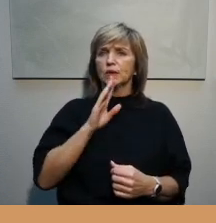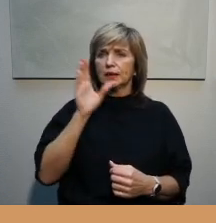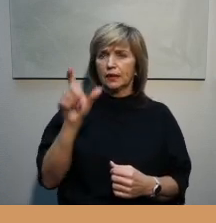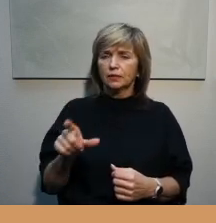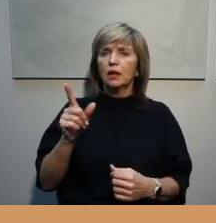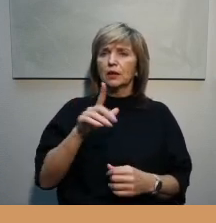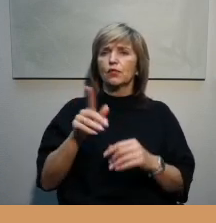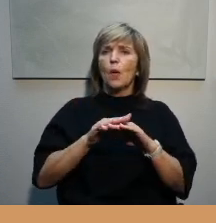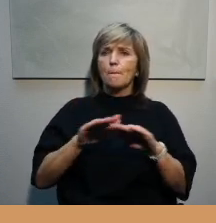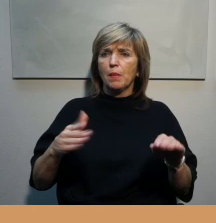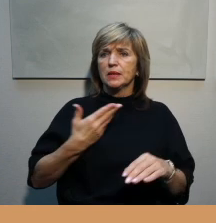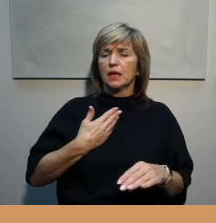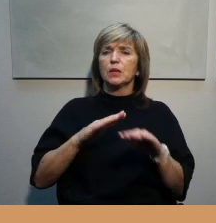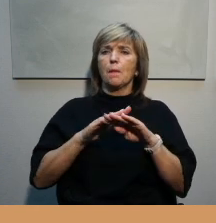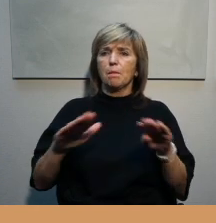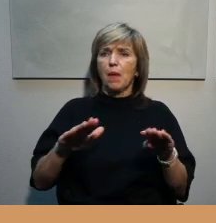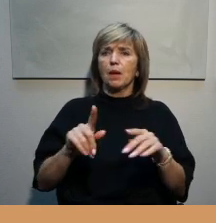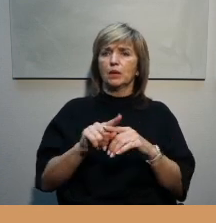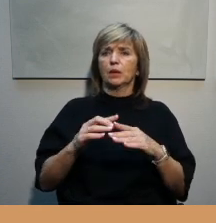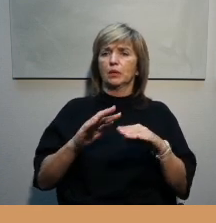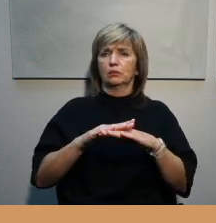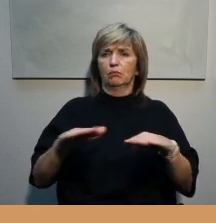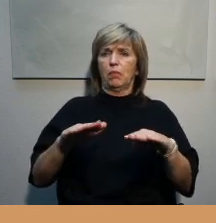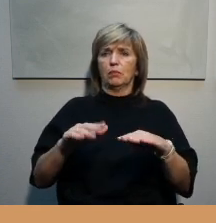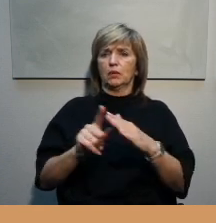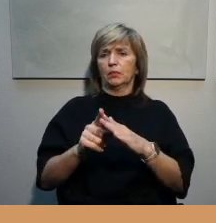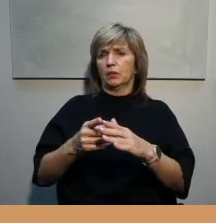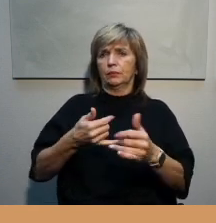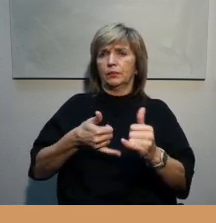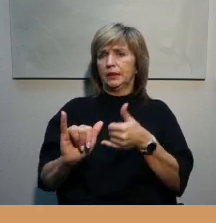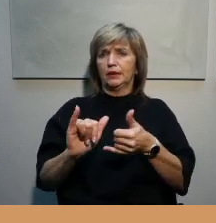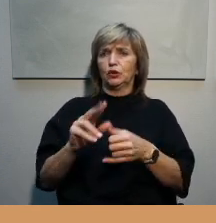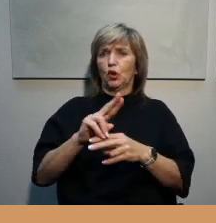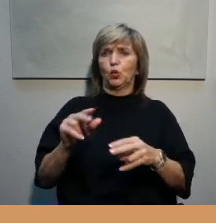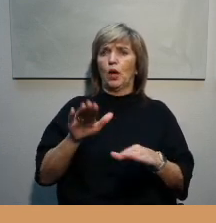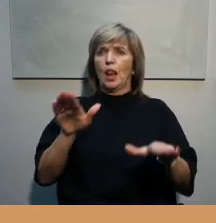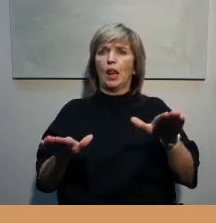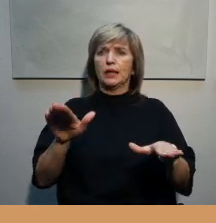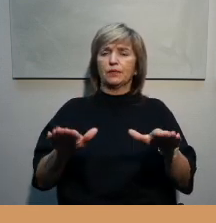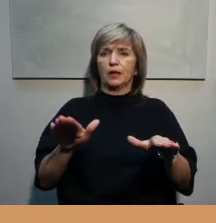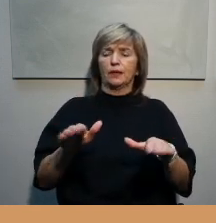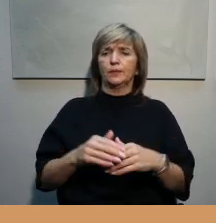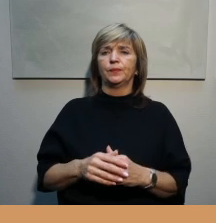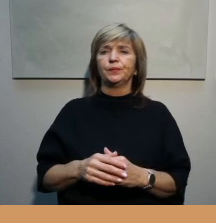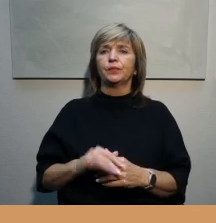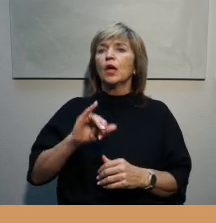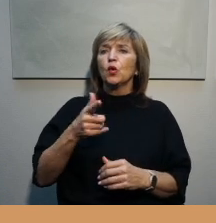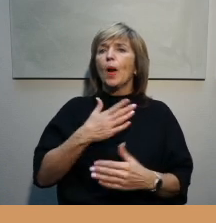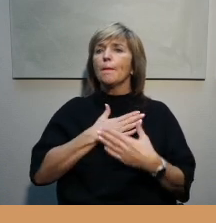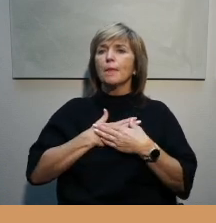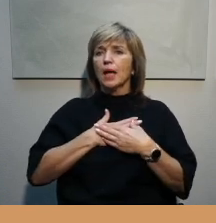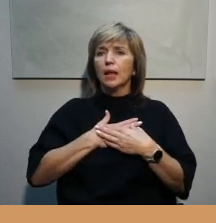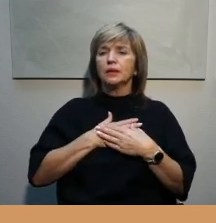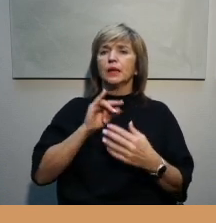viņa pamats. Viņa dzīves pamats ir izsists no līdzsvara, jo